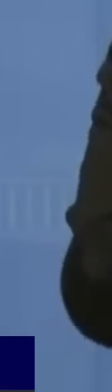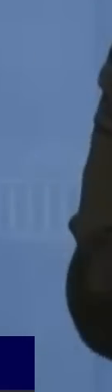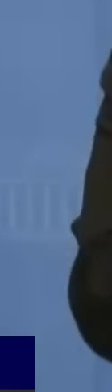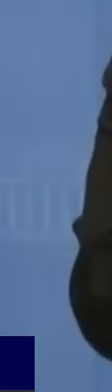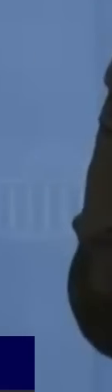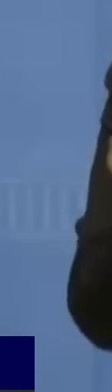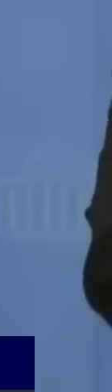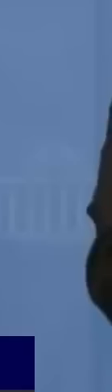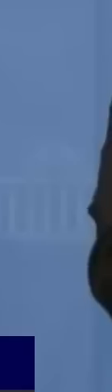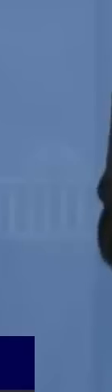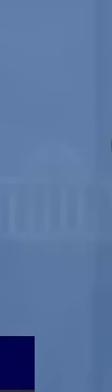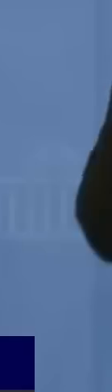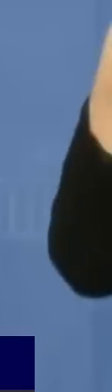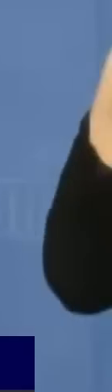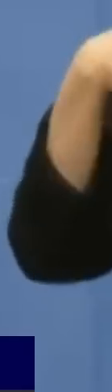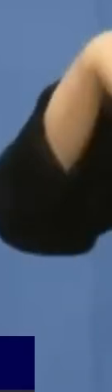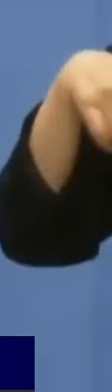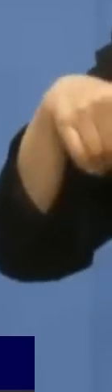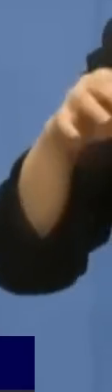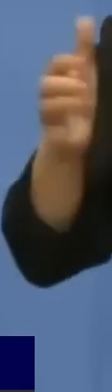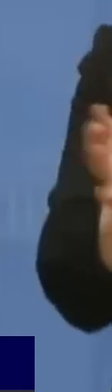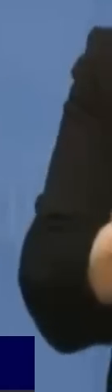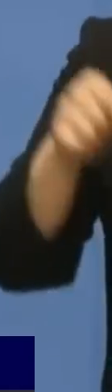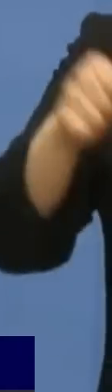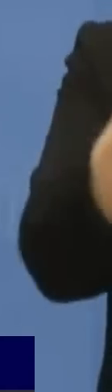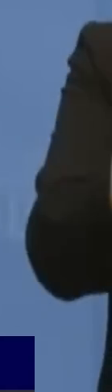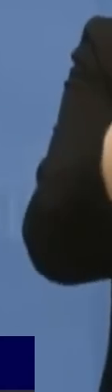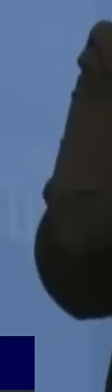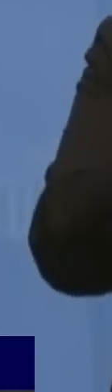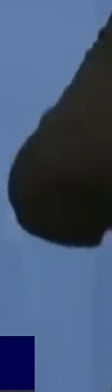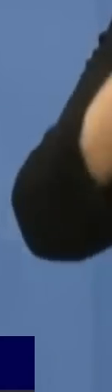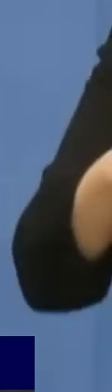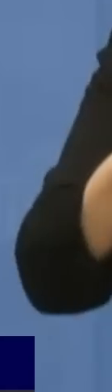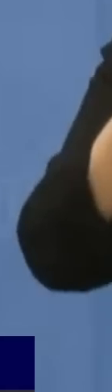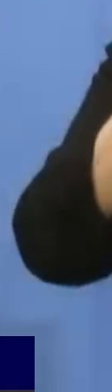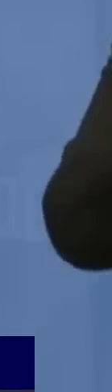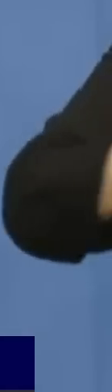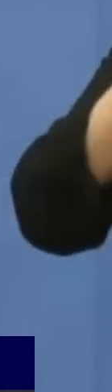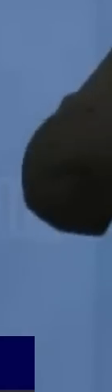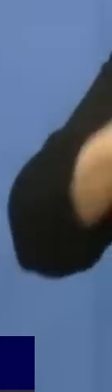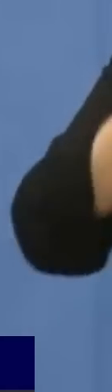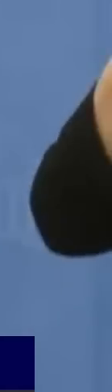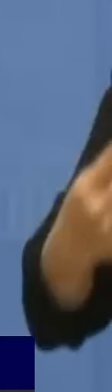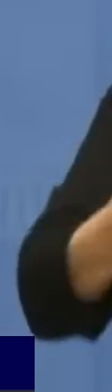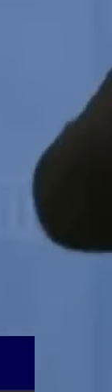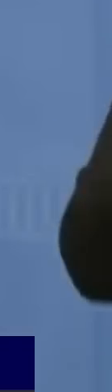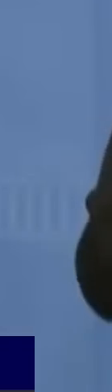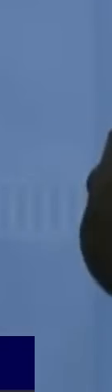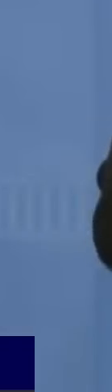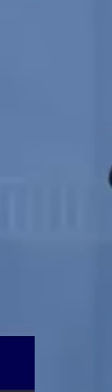주에 당정 협의를 열어 유류세 인하조치 연장과 이나율 조정 방안을 결정할 예정이라고